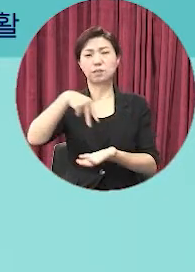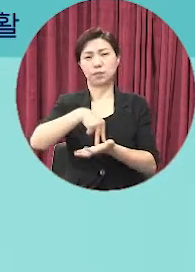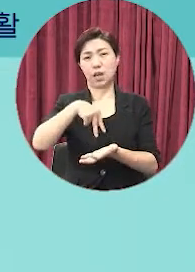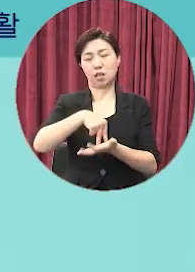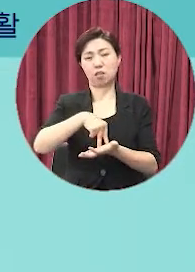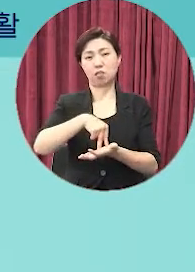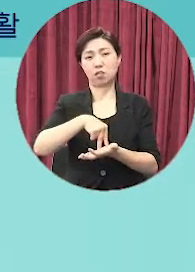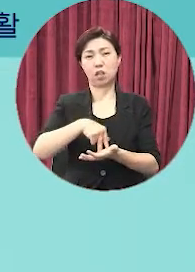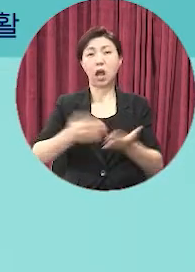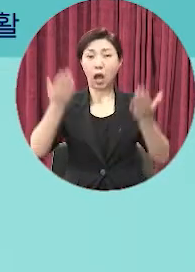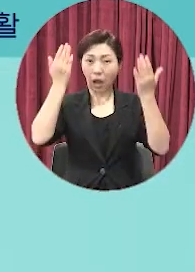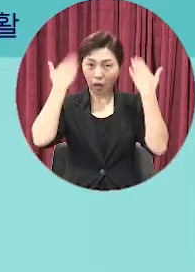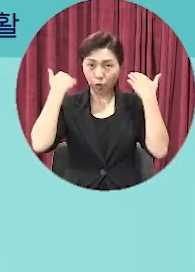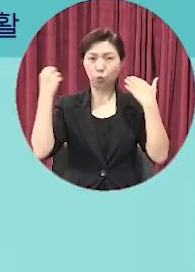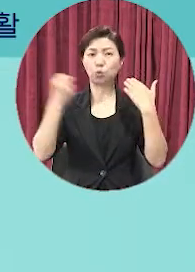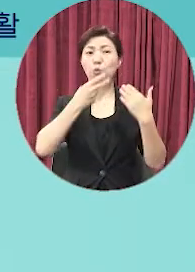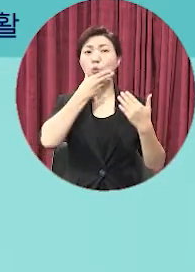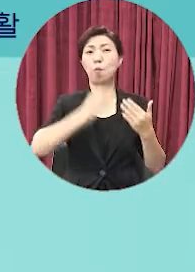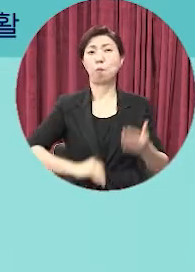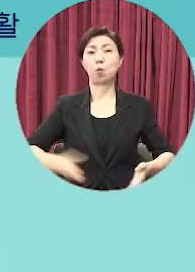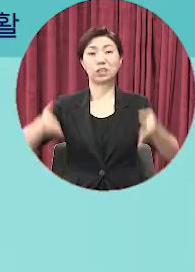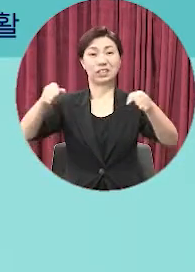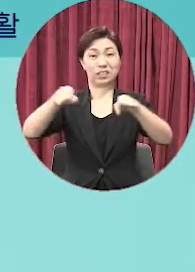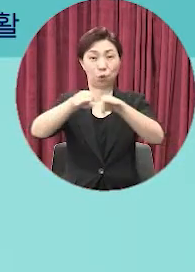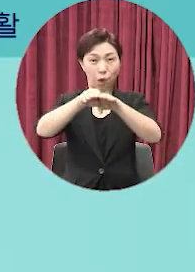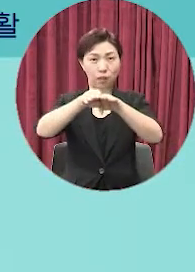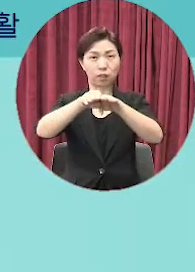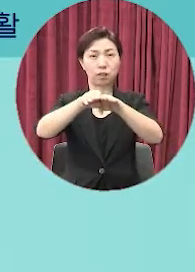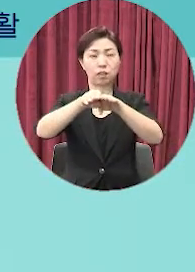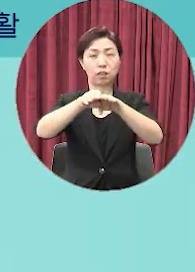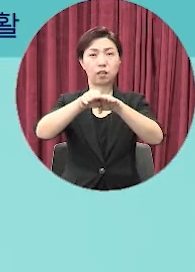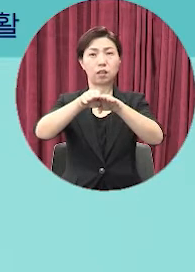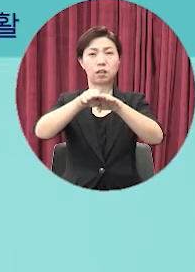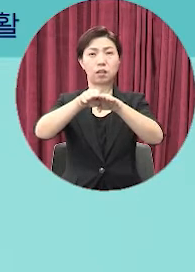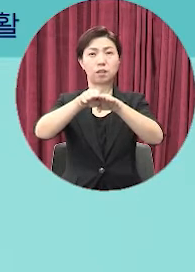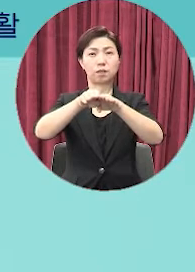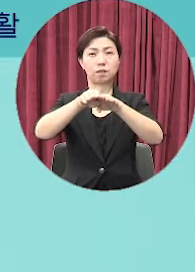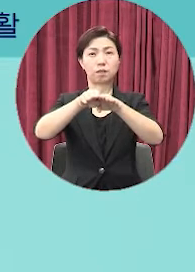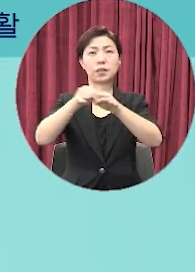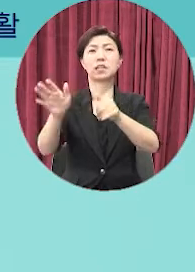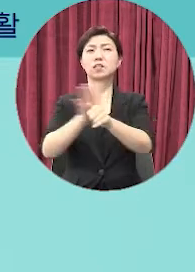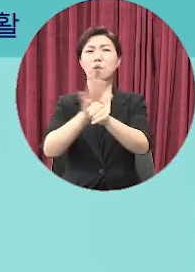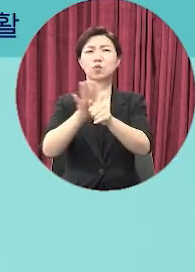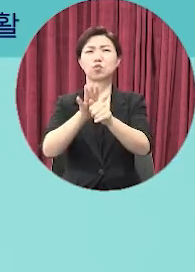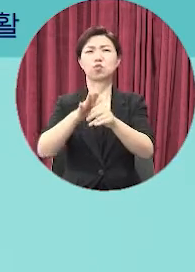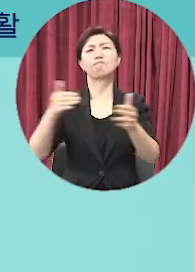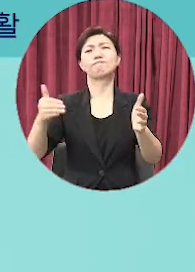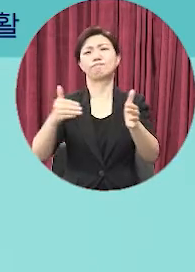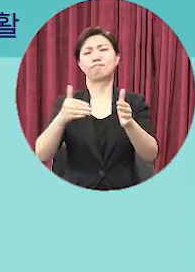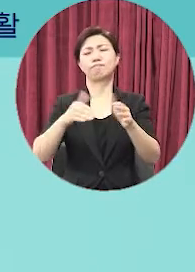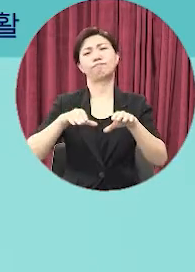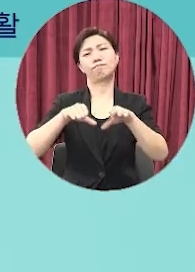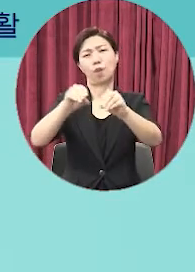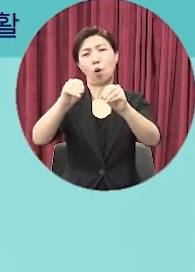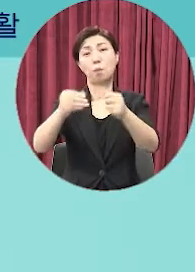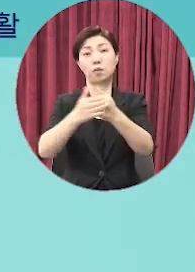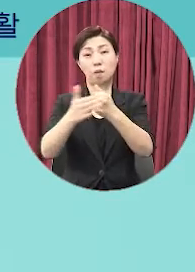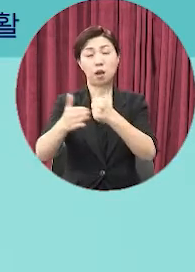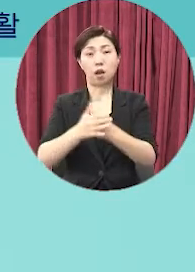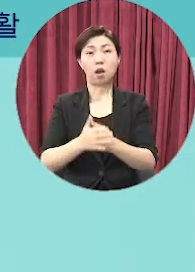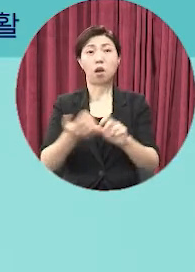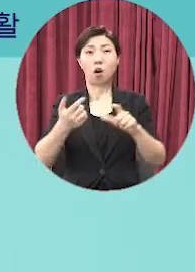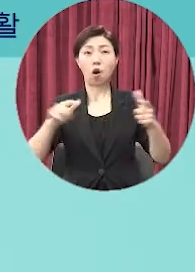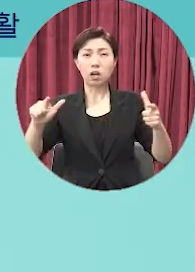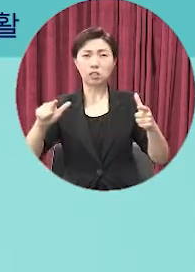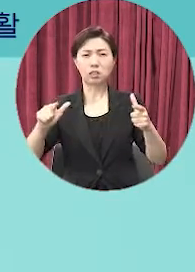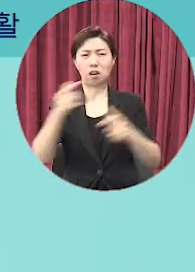학교 또는 이제 복지관 내 그 서비스가 중단돼서 그것 때문에 생기는 여러 가지